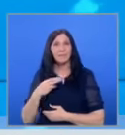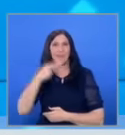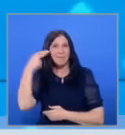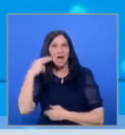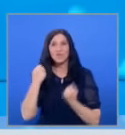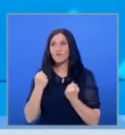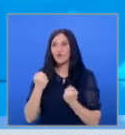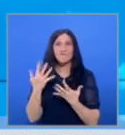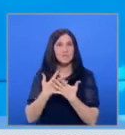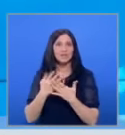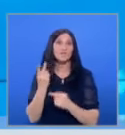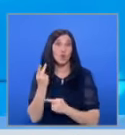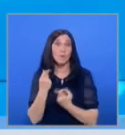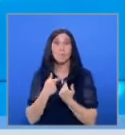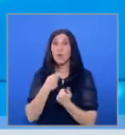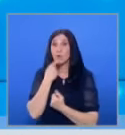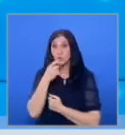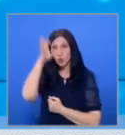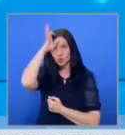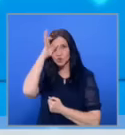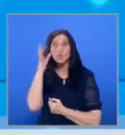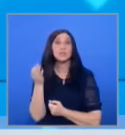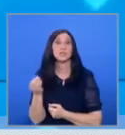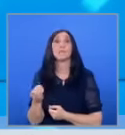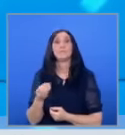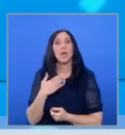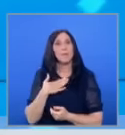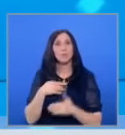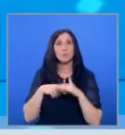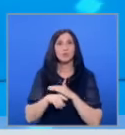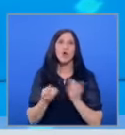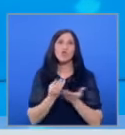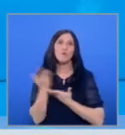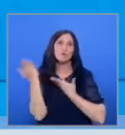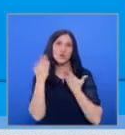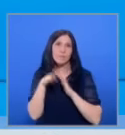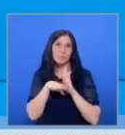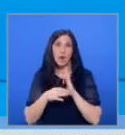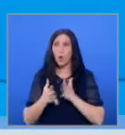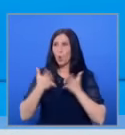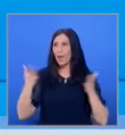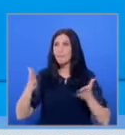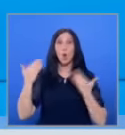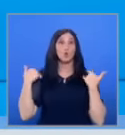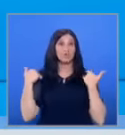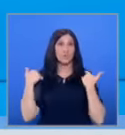втора поредна година учениците се явяват на матура по новите учебни програми. В големите ни университети с оценката от тази матура може